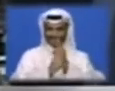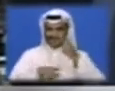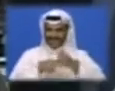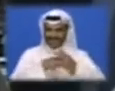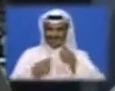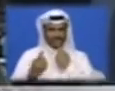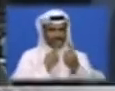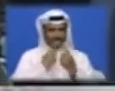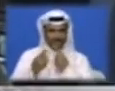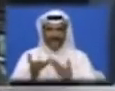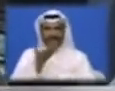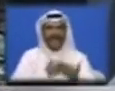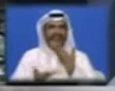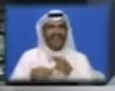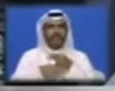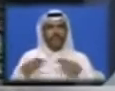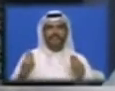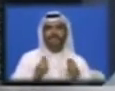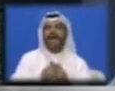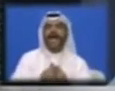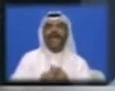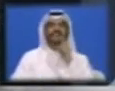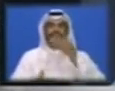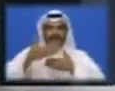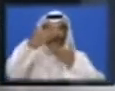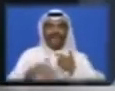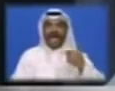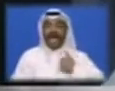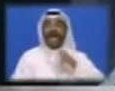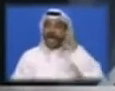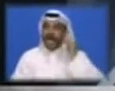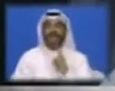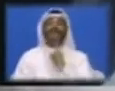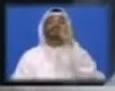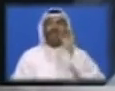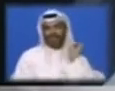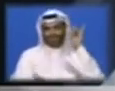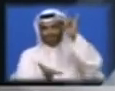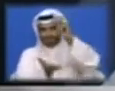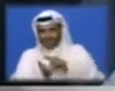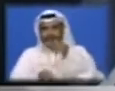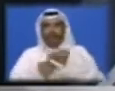التاريخية والعلاقات المتميزة التي تربط الشعب المغربي بالشعب الكويتي